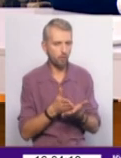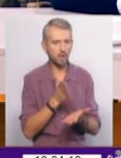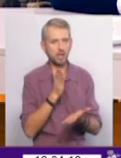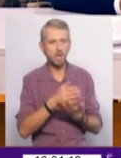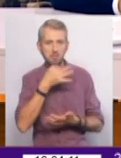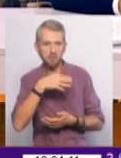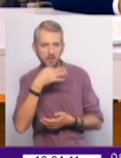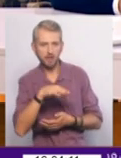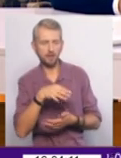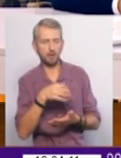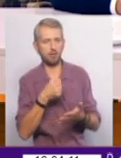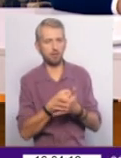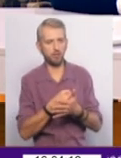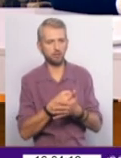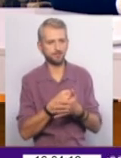претензії, до